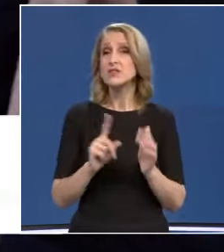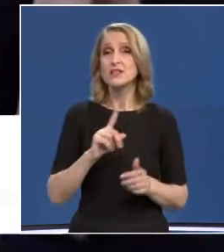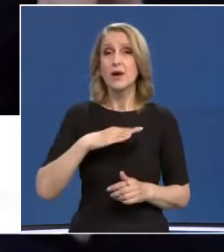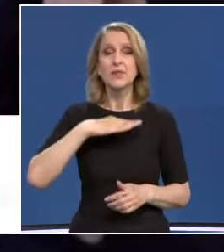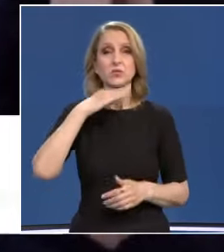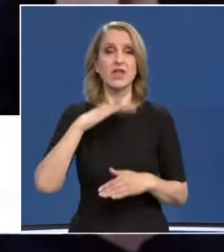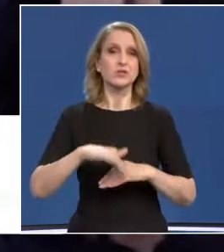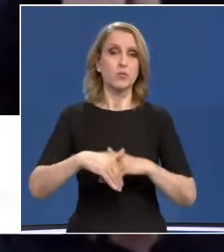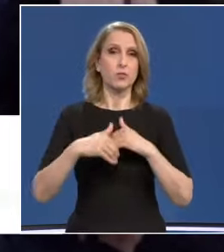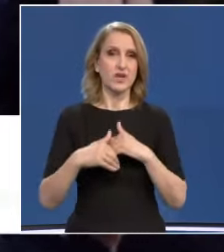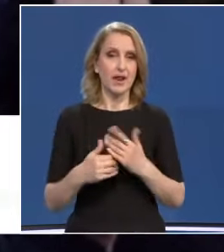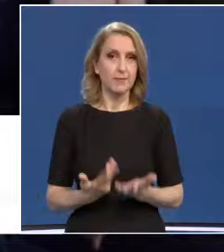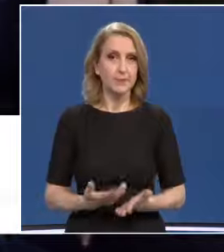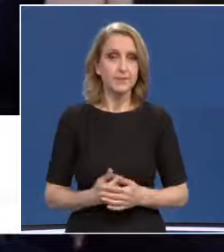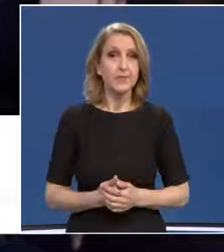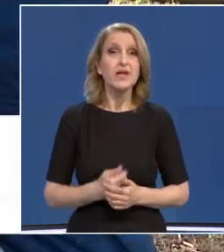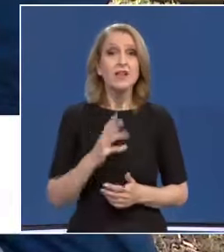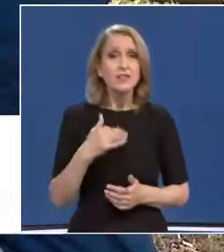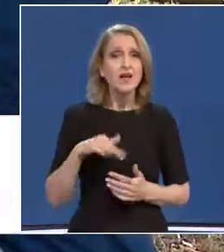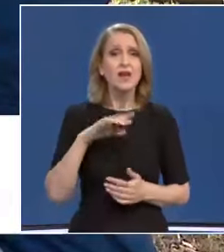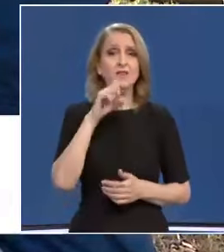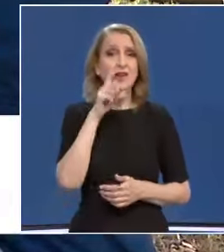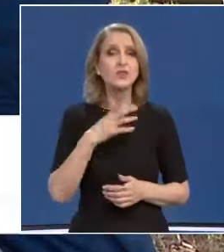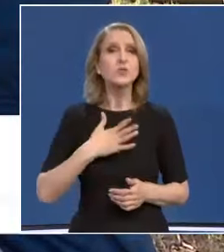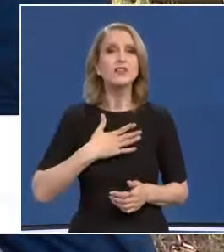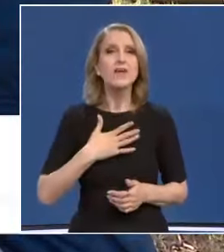достатъчно подкрепа. Най-важното е да имаме някакъв